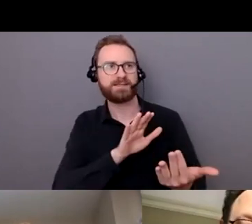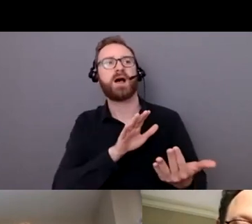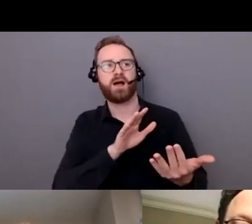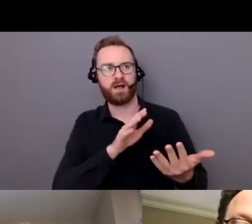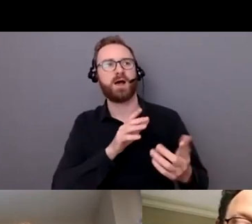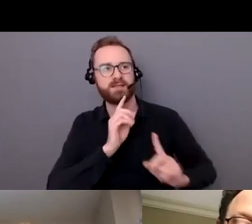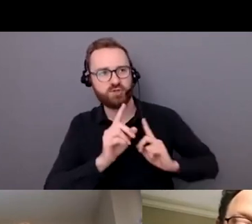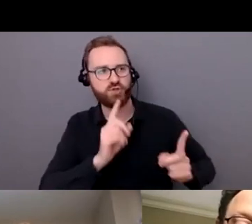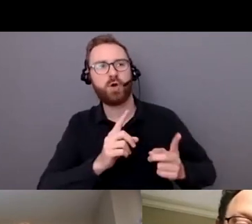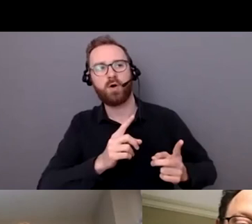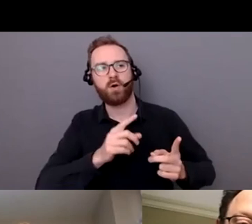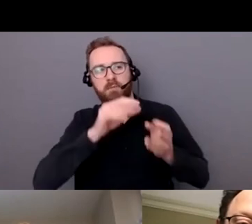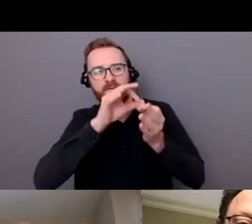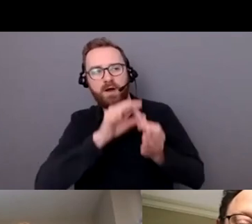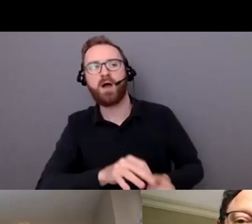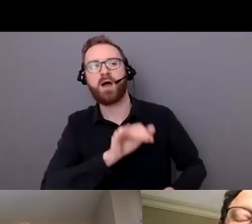engager.